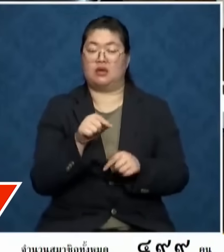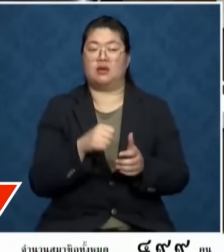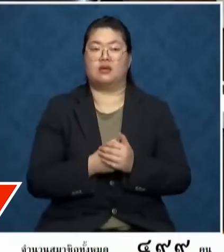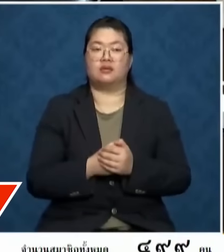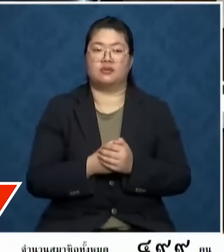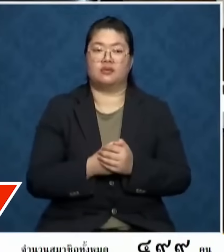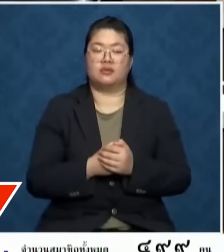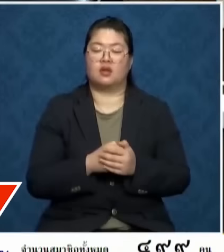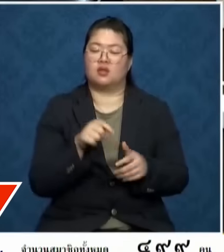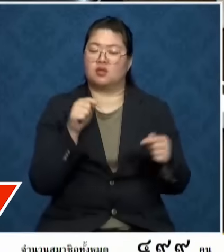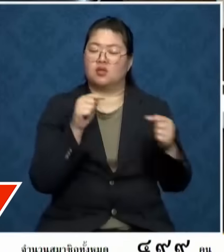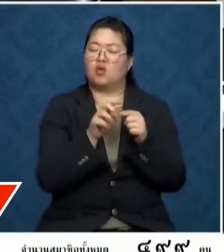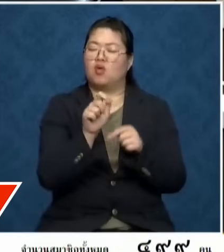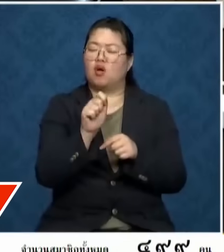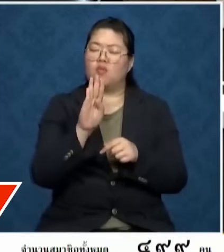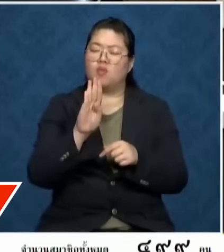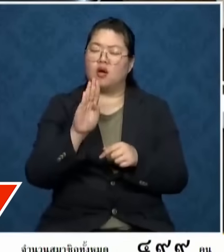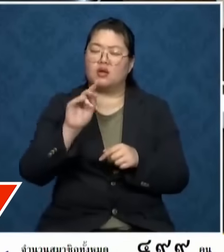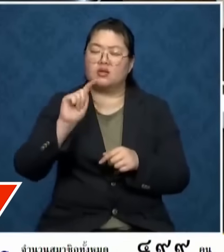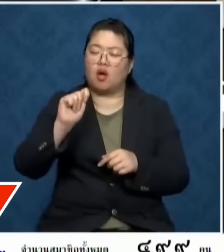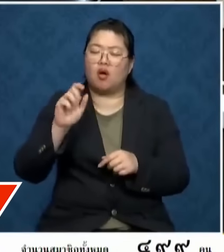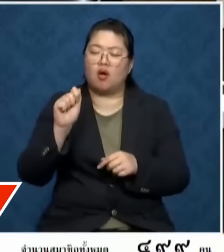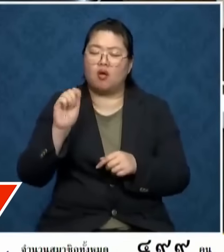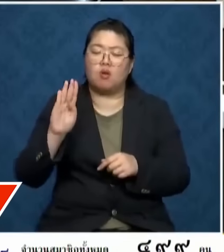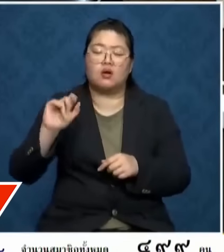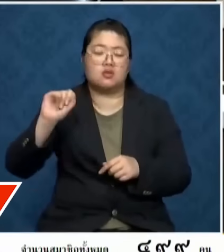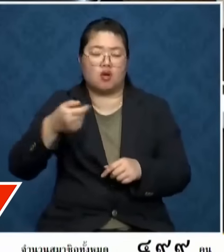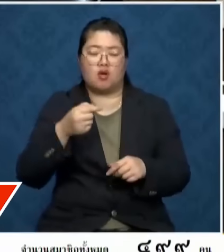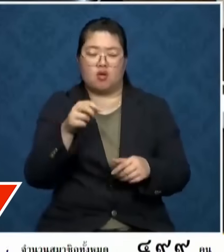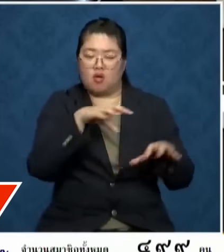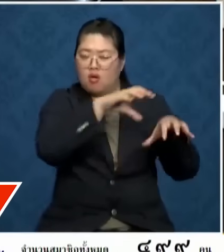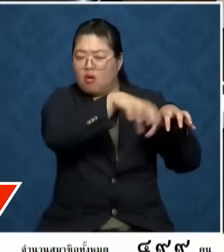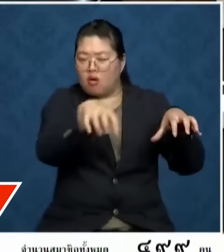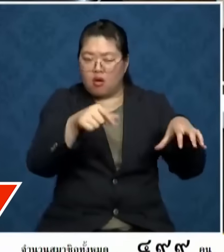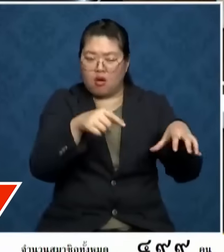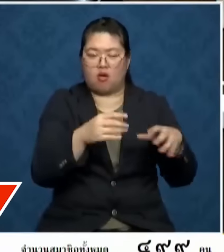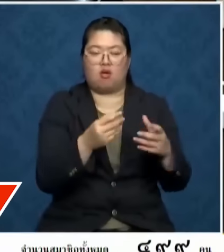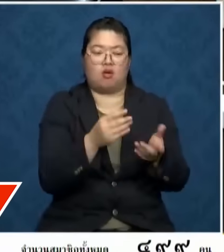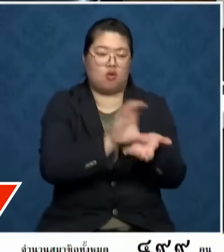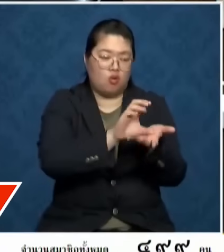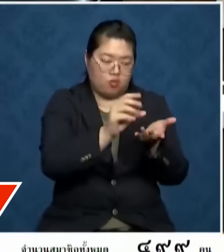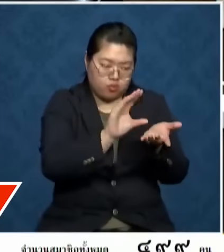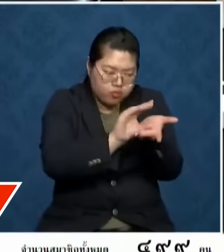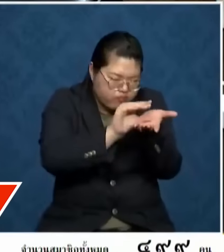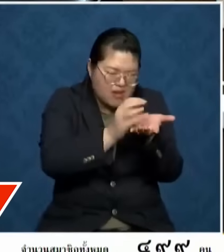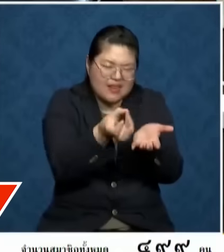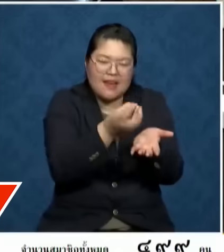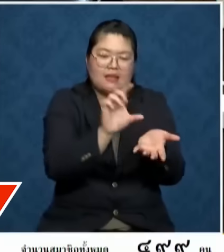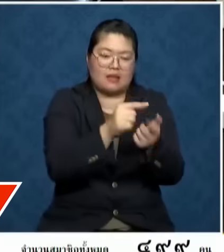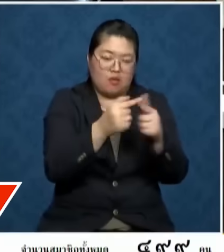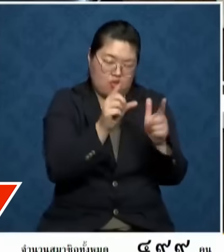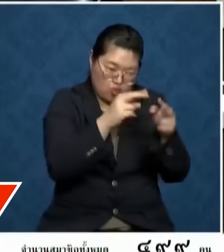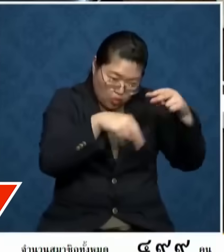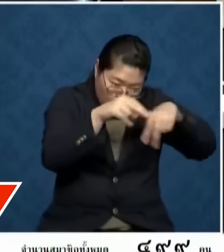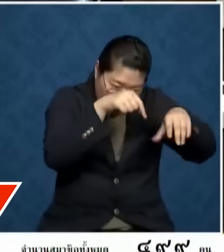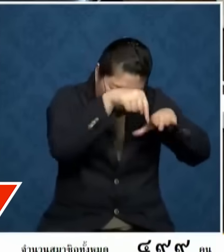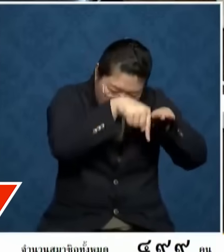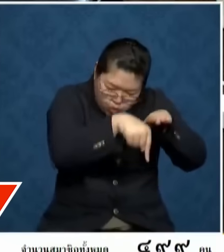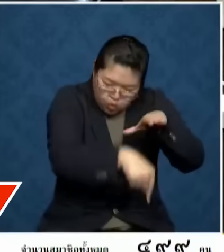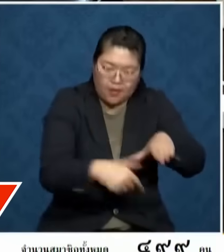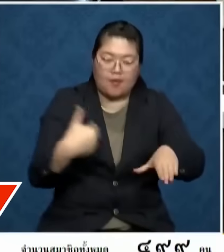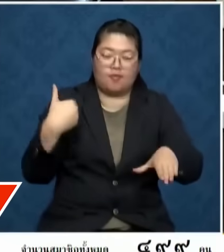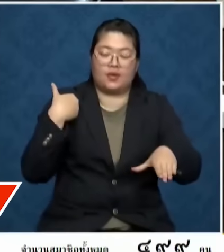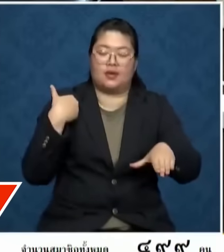ไปที่องค์กรปกครองส่วนท้องถิ่นเนี่ยโอหตรวจสอบกันเอาจริงเอาจังผมคิดว่าในการที่จะจะกระจายอำนาจนะ